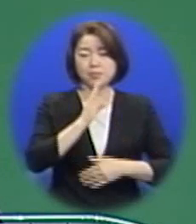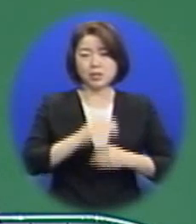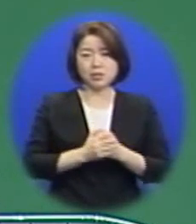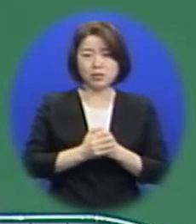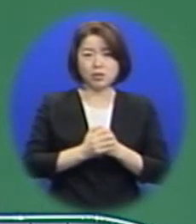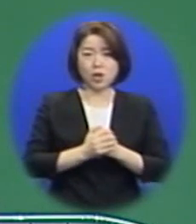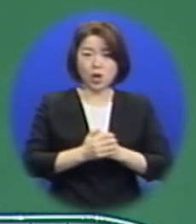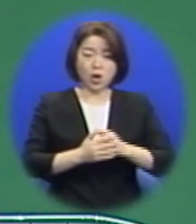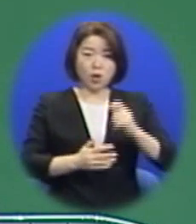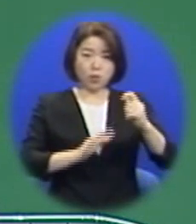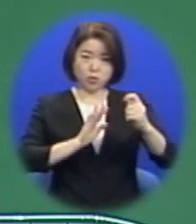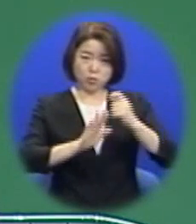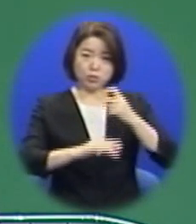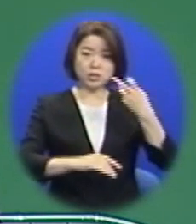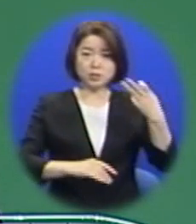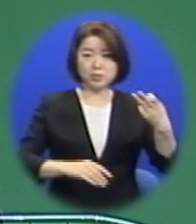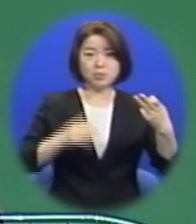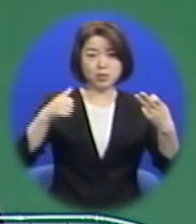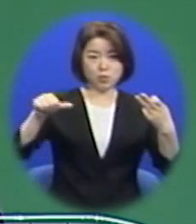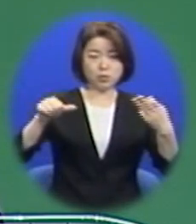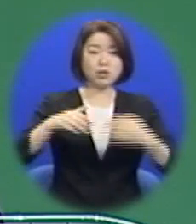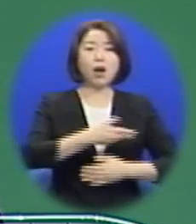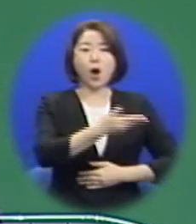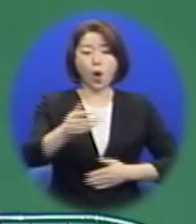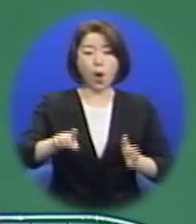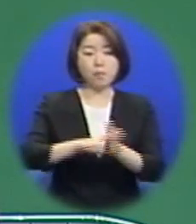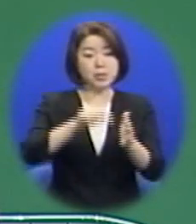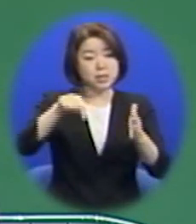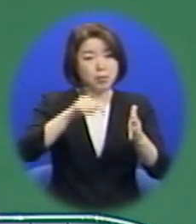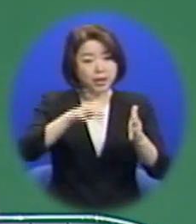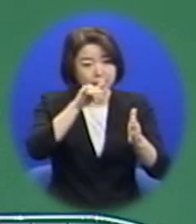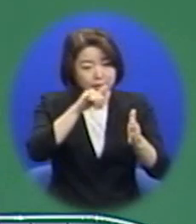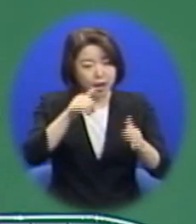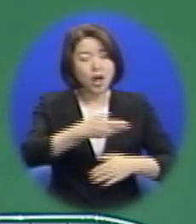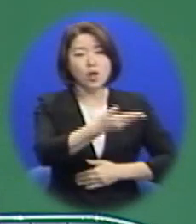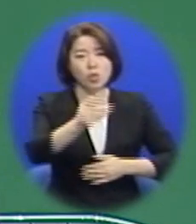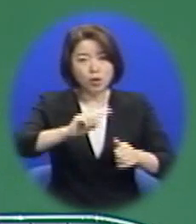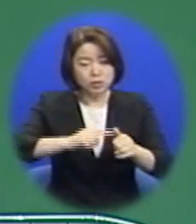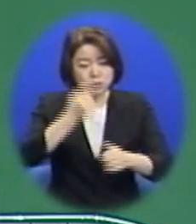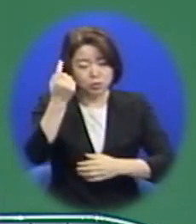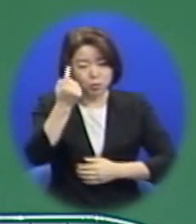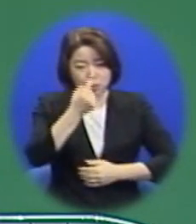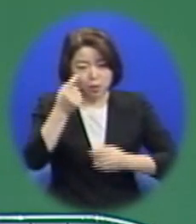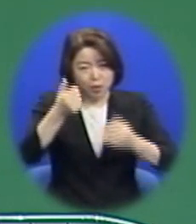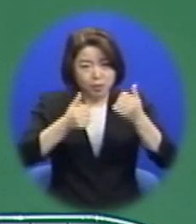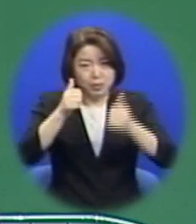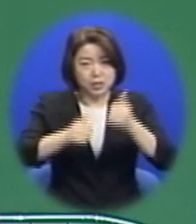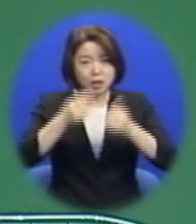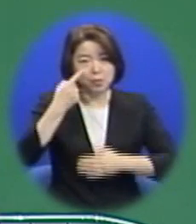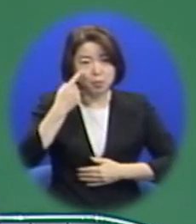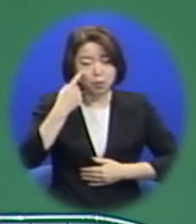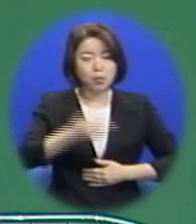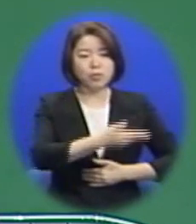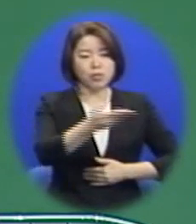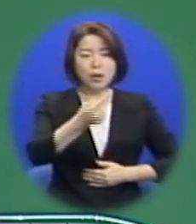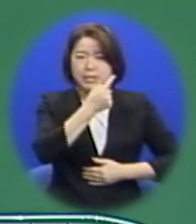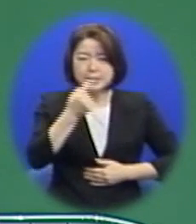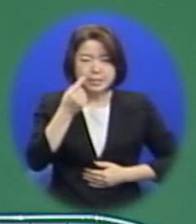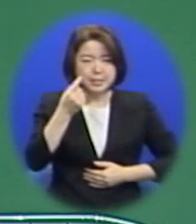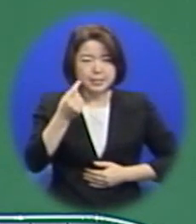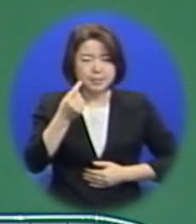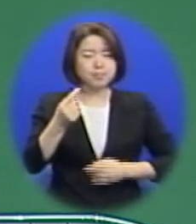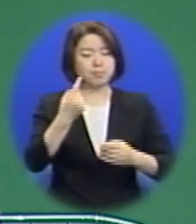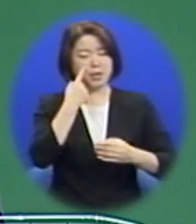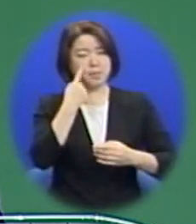5절에 보면 너희는 믿음 안에 있는가 너희 자신을 시험하고 너희 자신을 확증하라. 예수